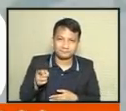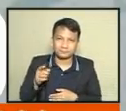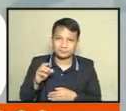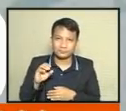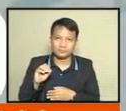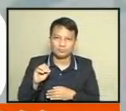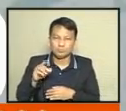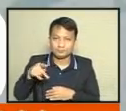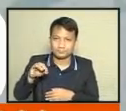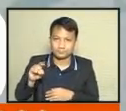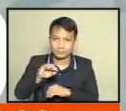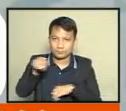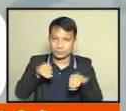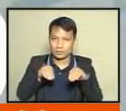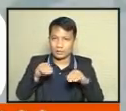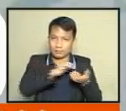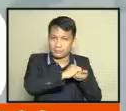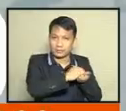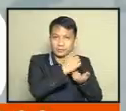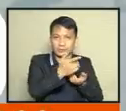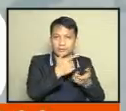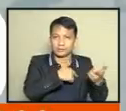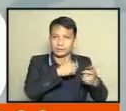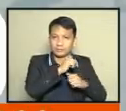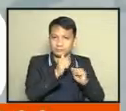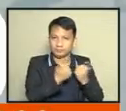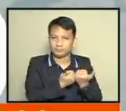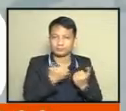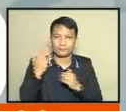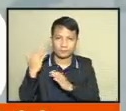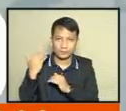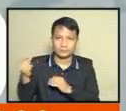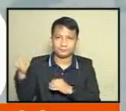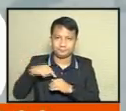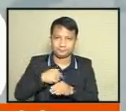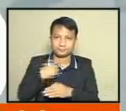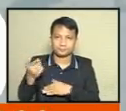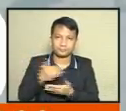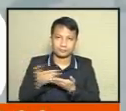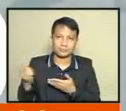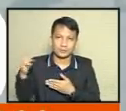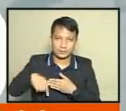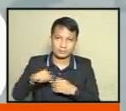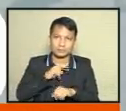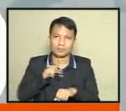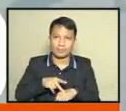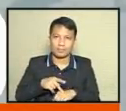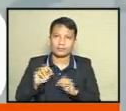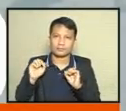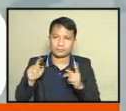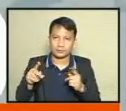po yung counterpart. Basta't ano pa mangyari by next week, ma'am. Hopefully, nandito na kayo sa Pilipinas. Ano po?